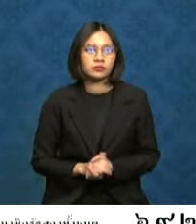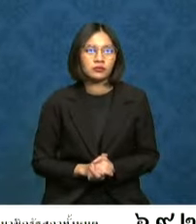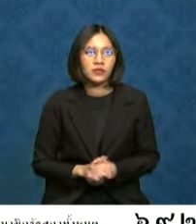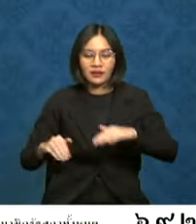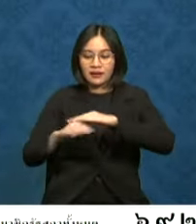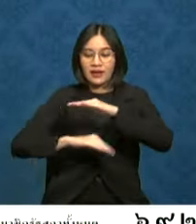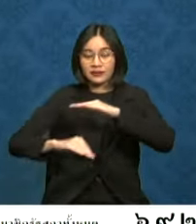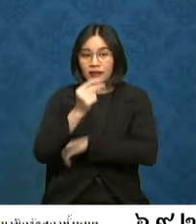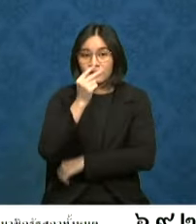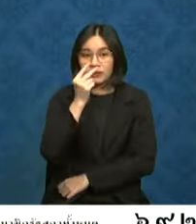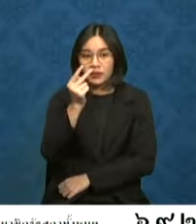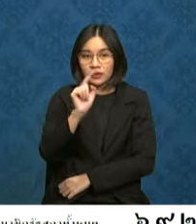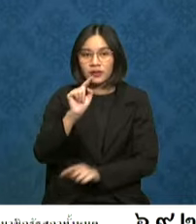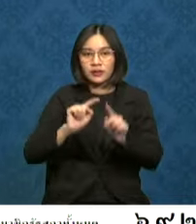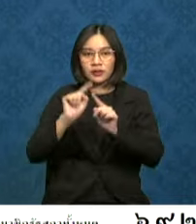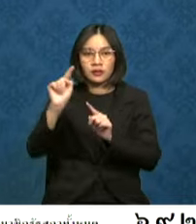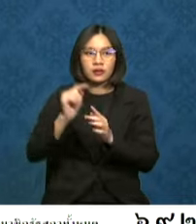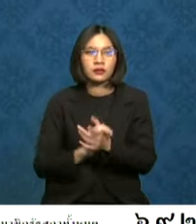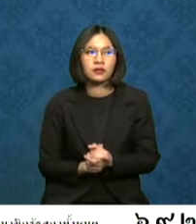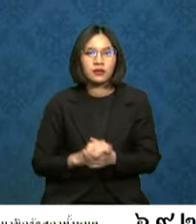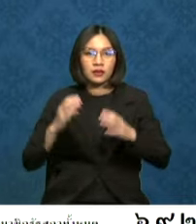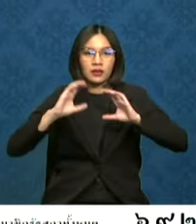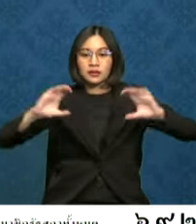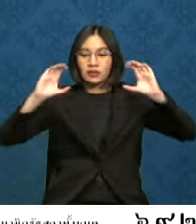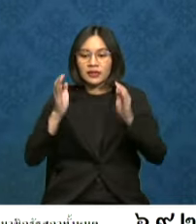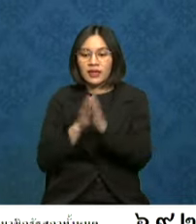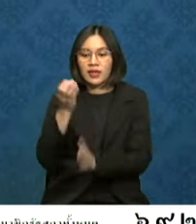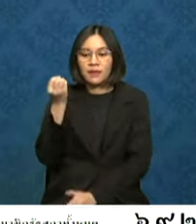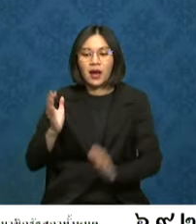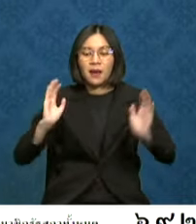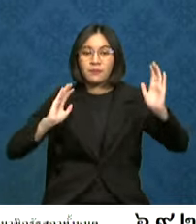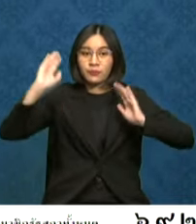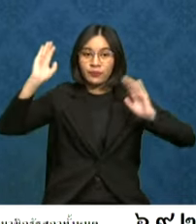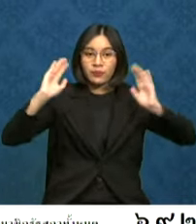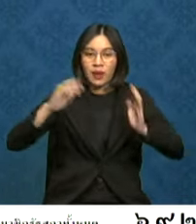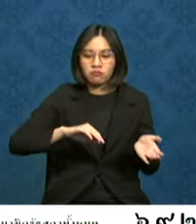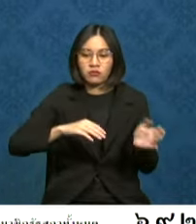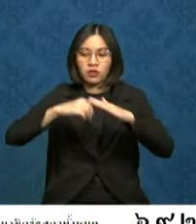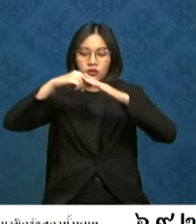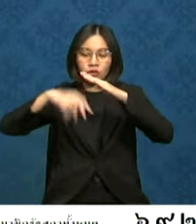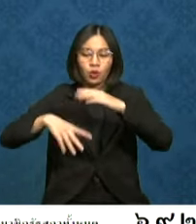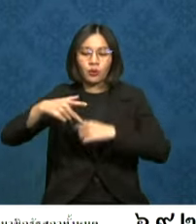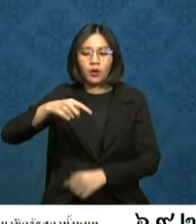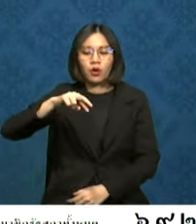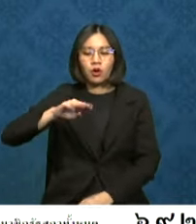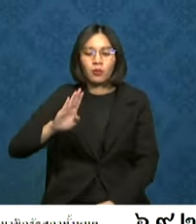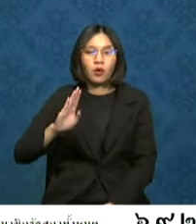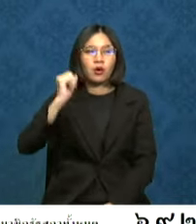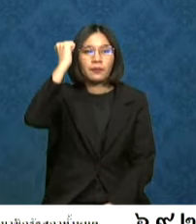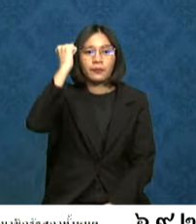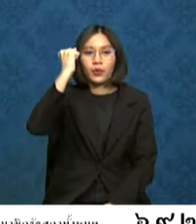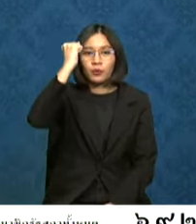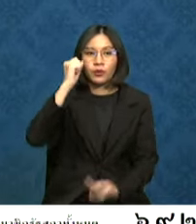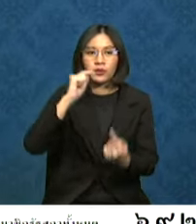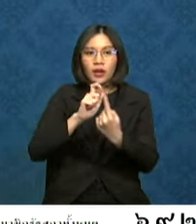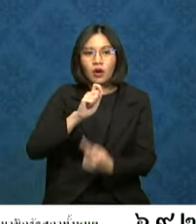หลกฐานแรกครับการกระทำของท่านครับางมากในการเวทคว่าม ร่างภริเหมอนการขนส่งทางบก ที่ให้ทองถ